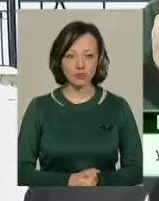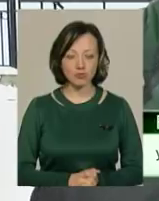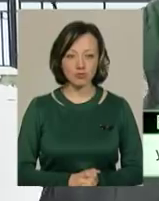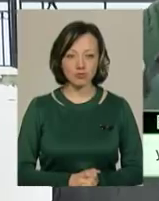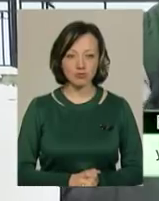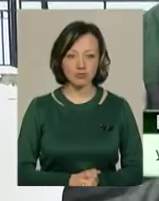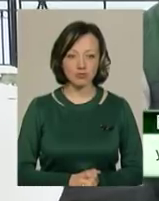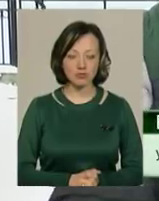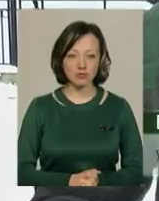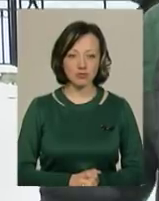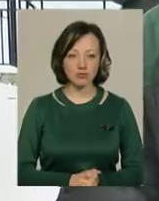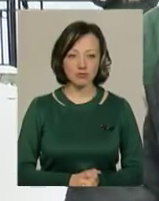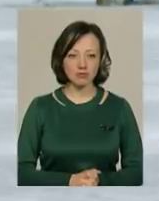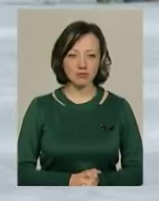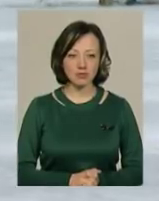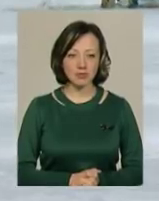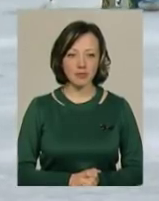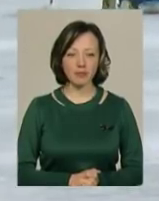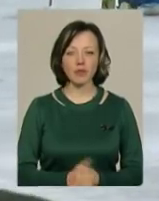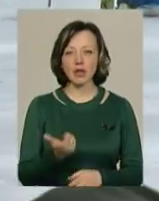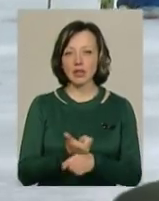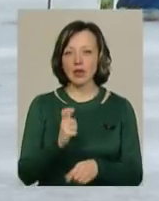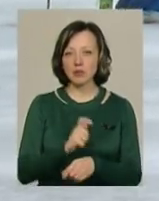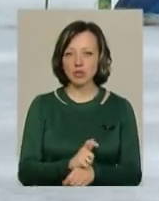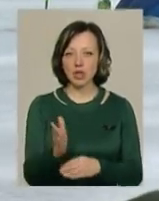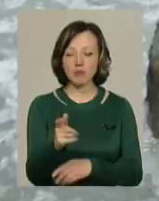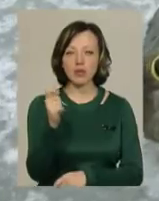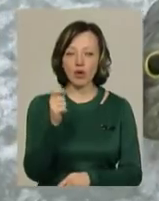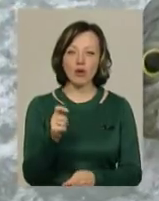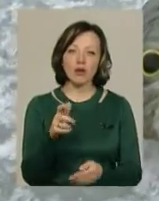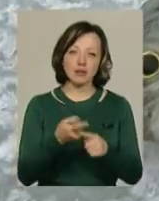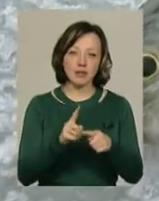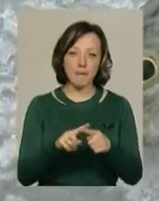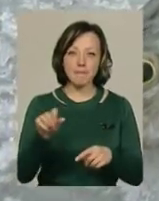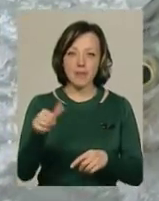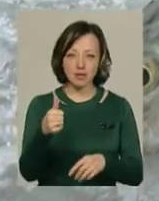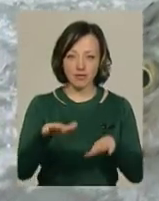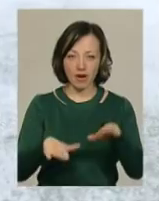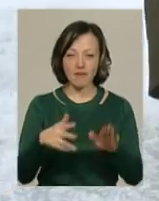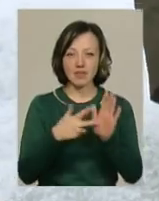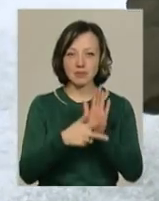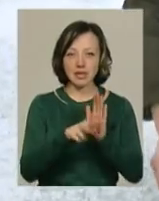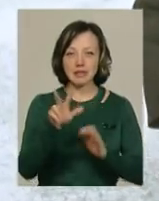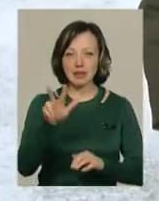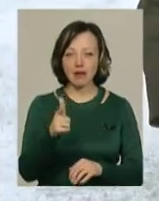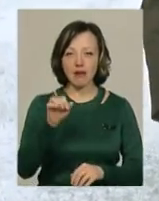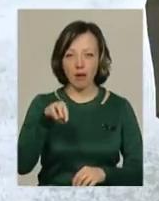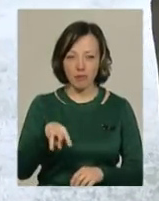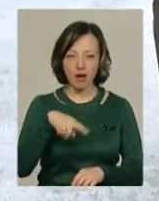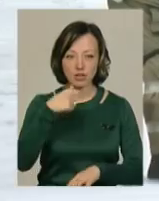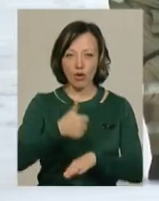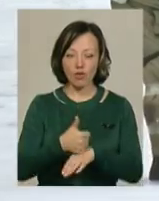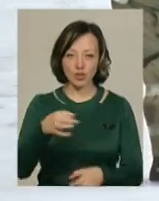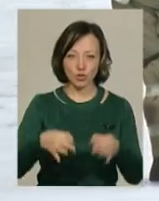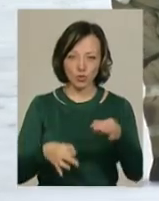побачимо результат, наперед не буду говорити. Найбільша рибина, яку впіймав учасник першого дня змагань, була вагою 83 грами, каже головний суддя